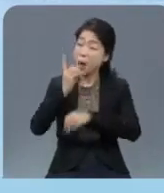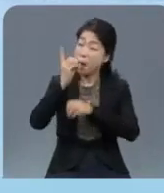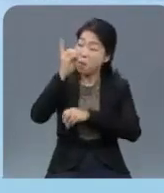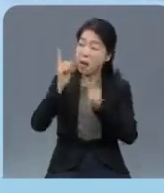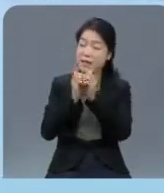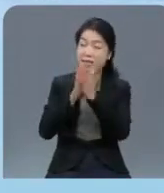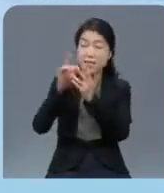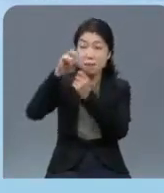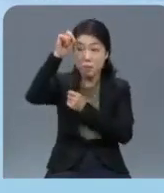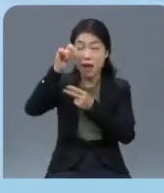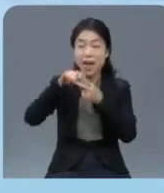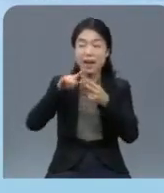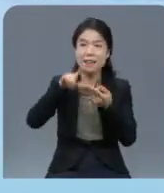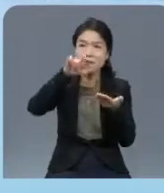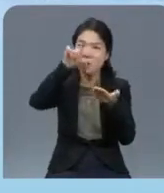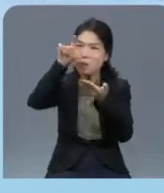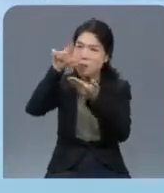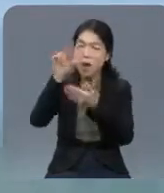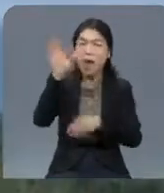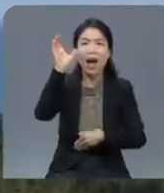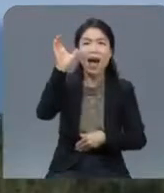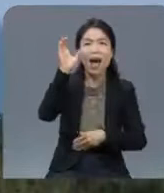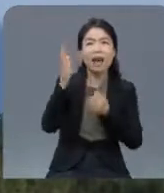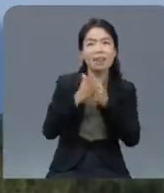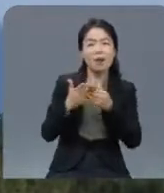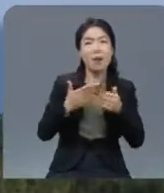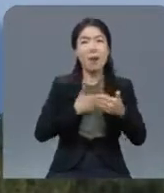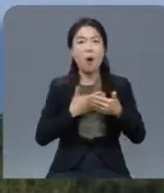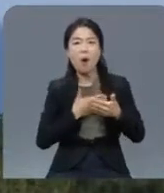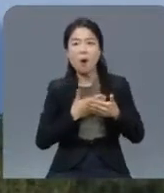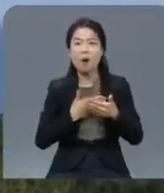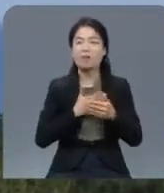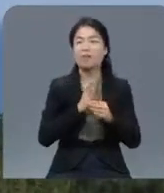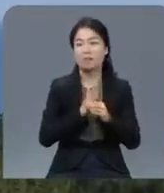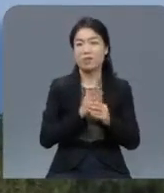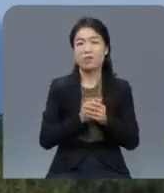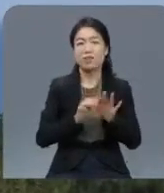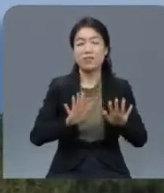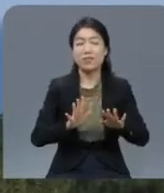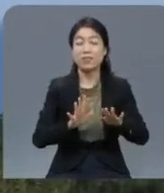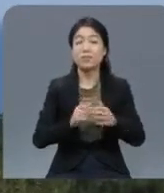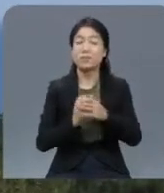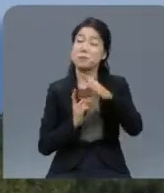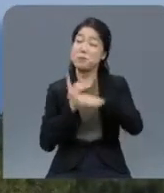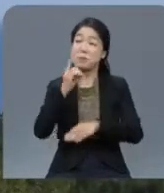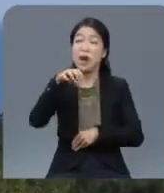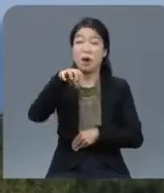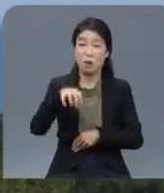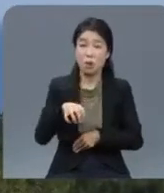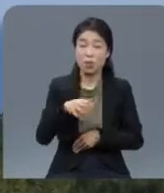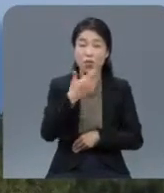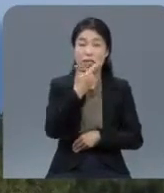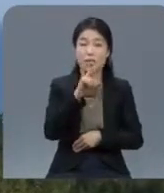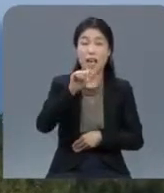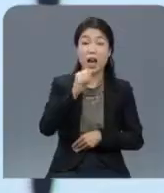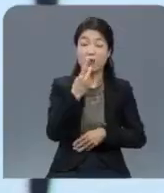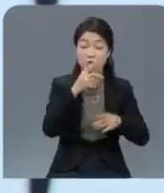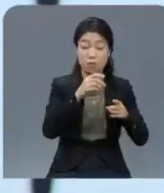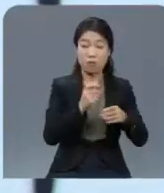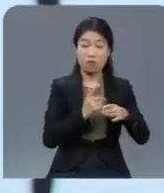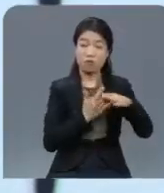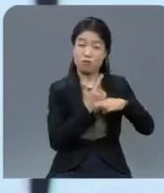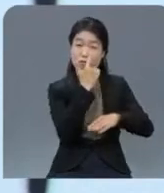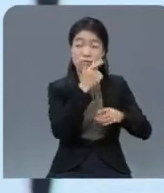보거나 사진에 담겠다는 기대감으로 들뜬 분위기입니다. 이곳 고흥 우주발사 전망대는 나로 우주센터에서는 직선